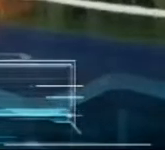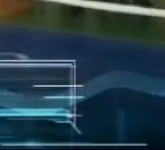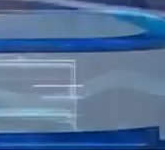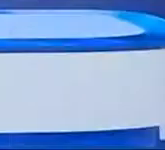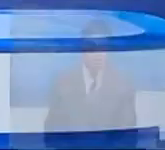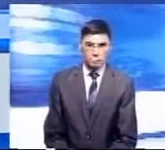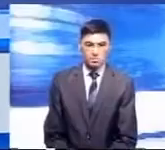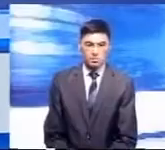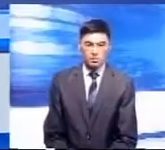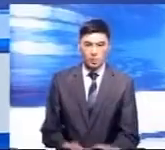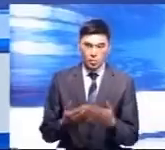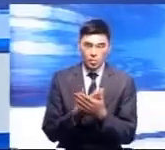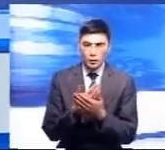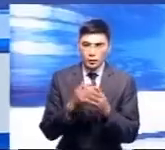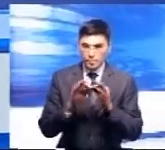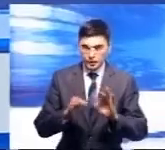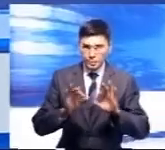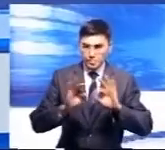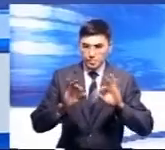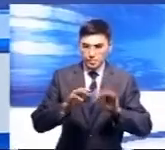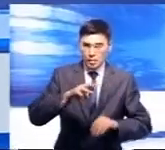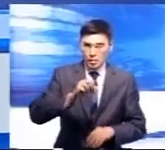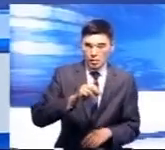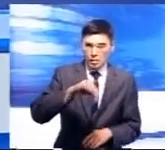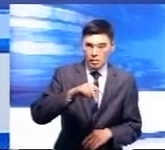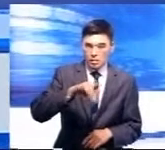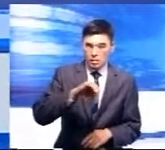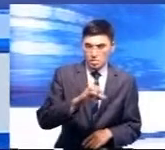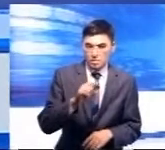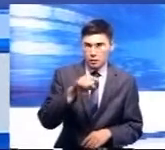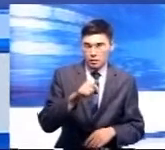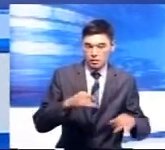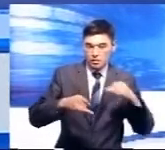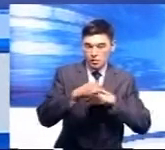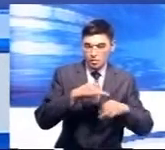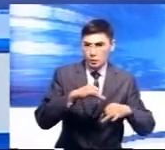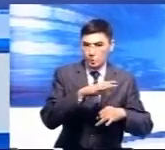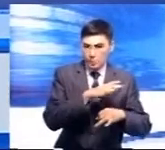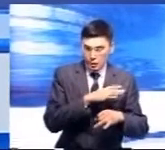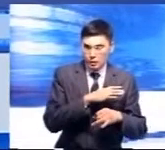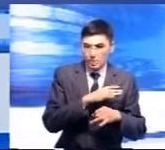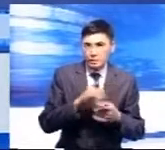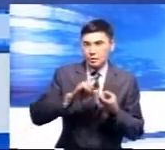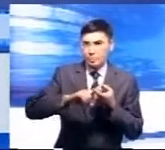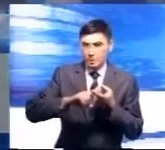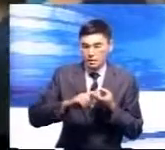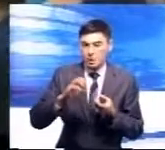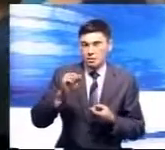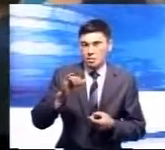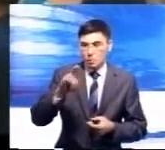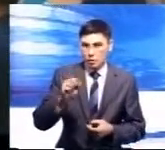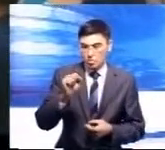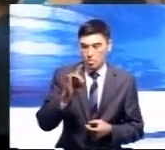спортсменов. Мажилис парламента рассмотрел и ратифицировал договор с Королевством Саудовская Аравия о передаче осужденных